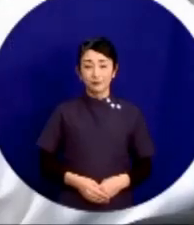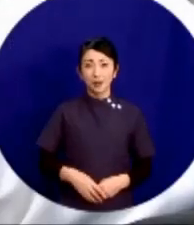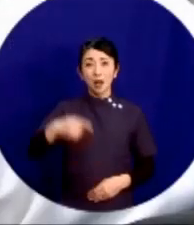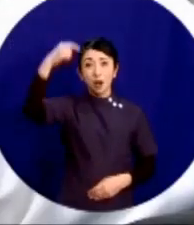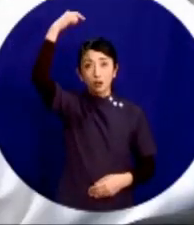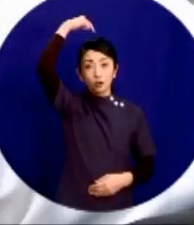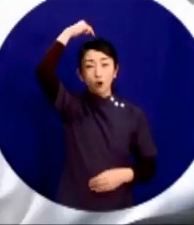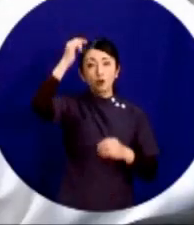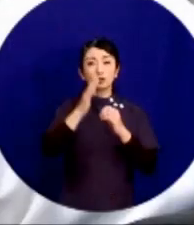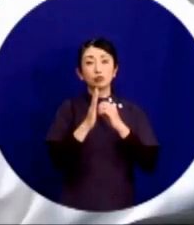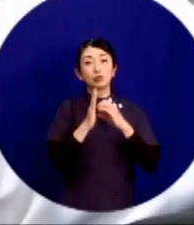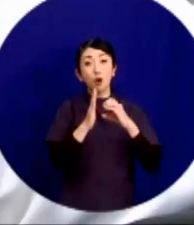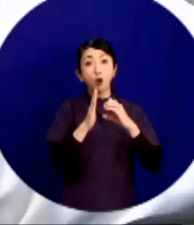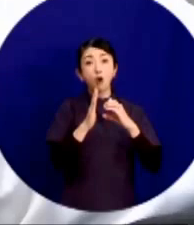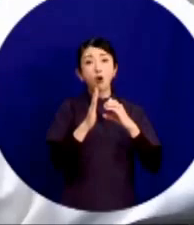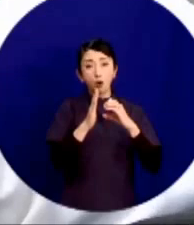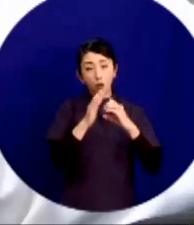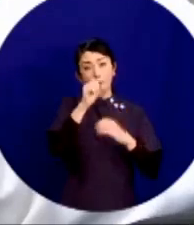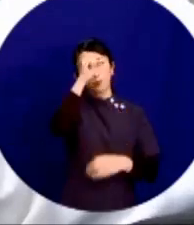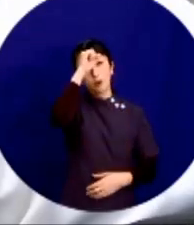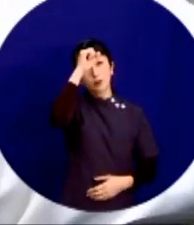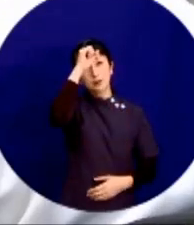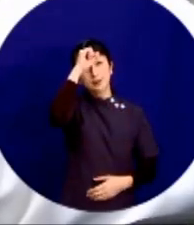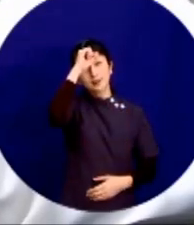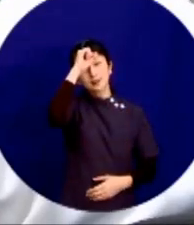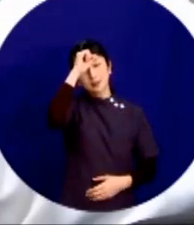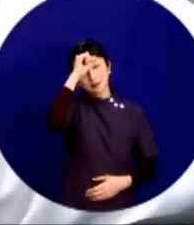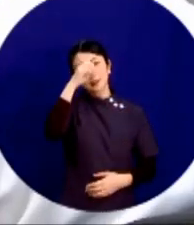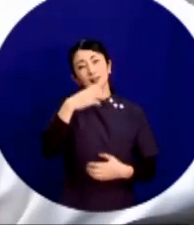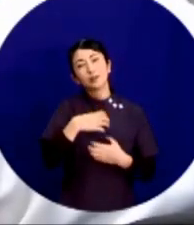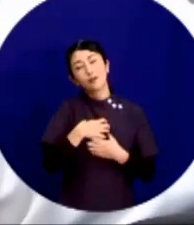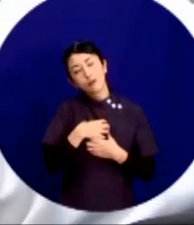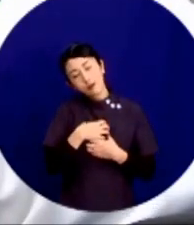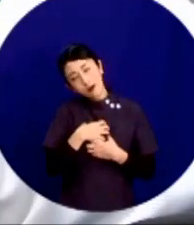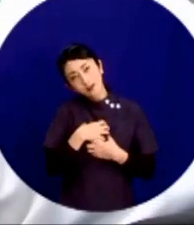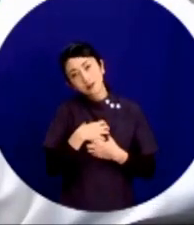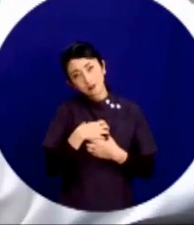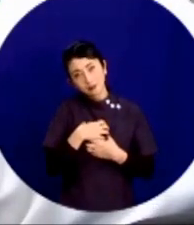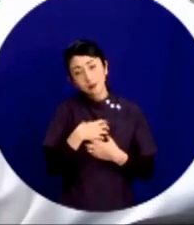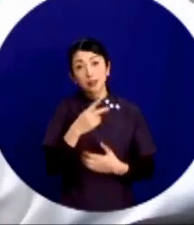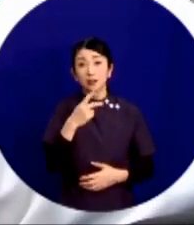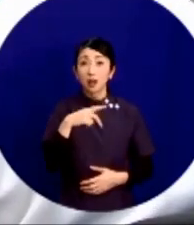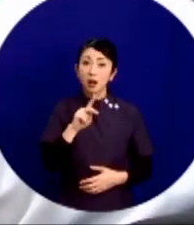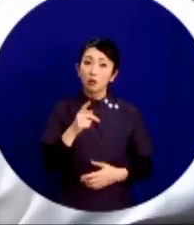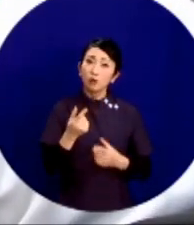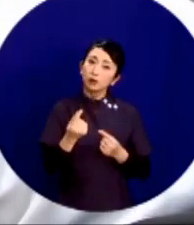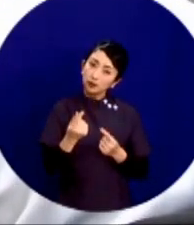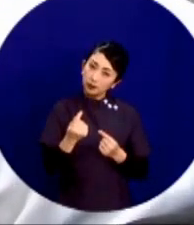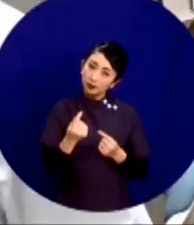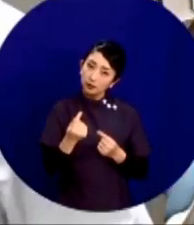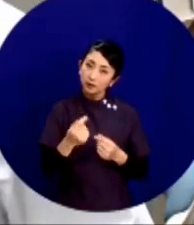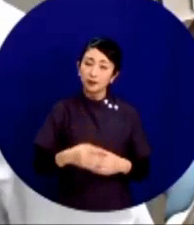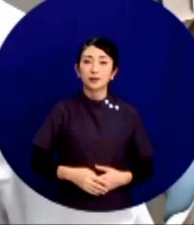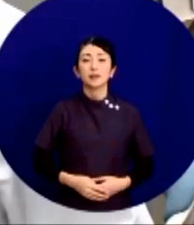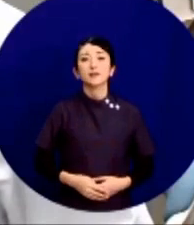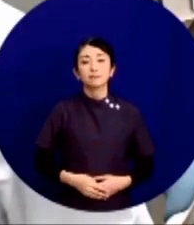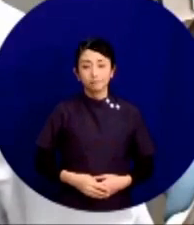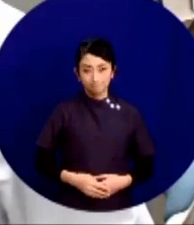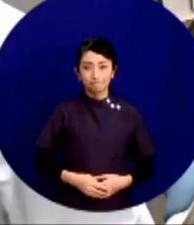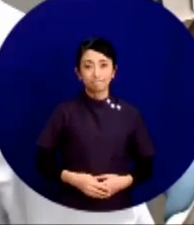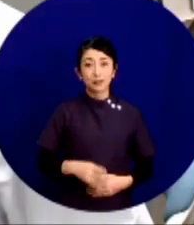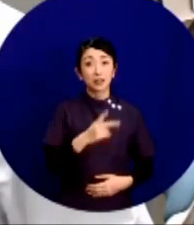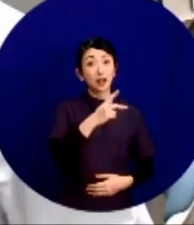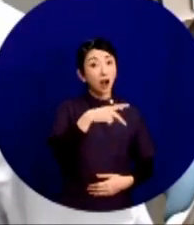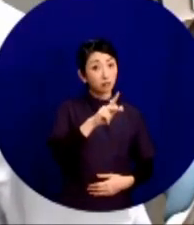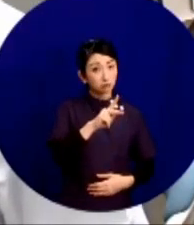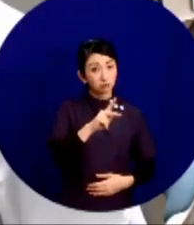腫瘍と診断されると大変怖いイメージがありますが、がんと考えていいんでしょうか。 はい、一般的には